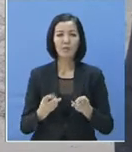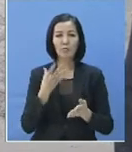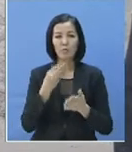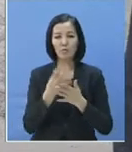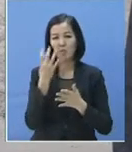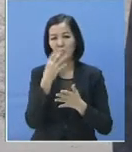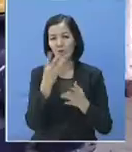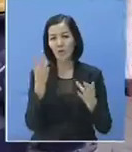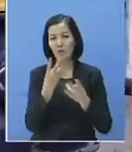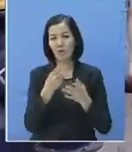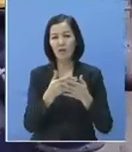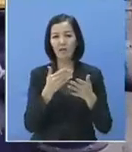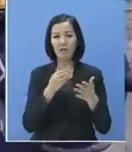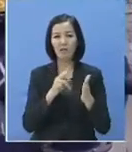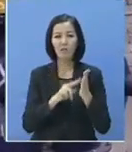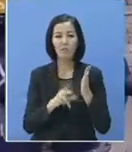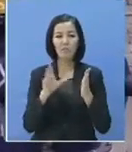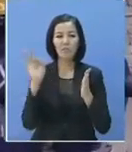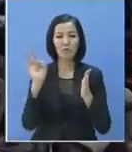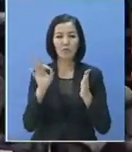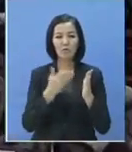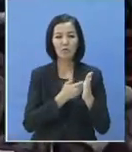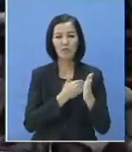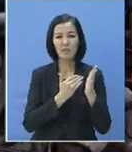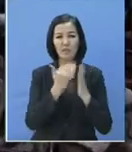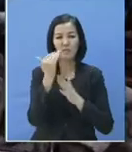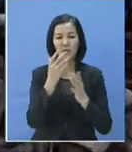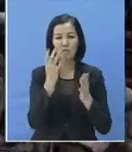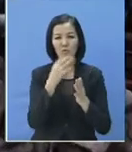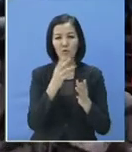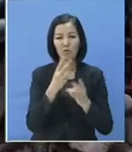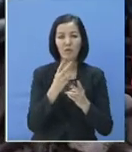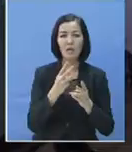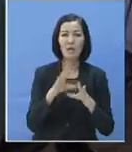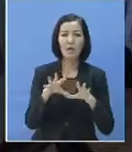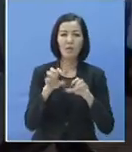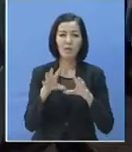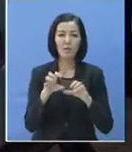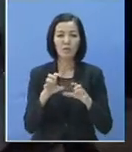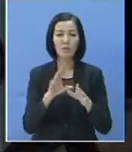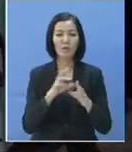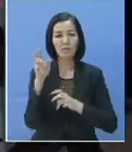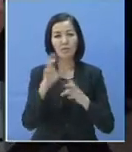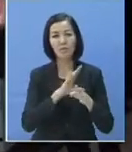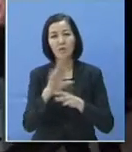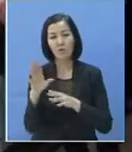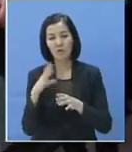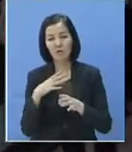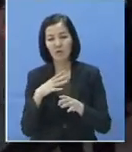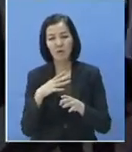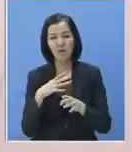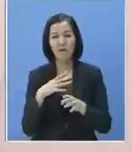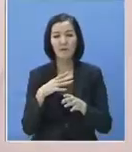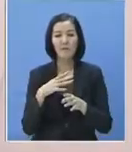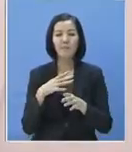қыздыру керек. Алдын ала қыздырып, 700 градусқа дейін қыздырып барып, содан кейін барып насоспен оны заводқа айдау керек. Заводтан сосын барып